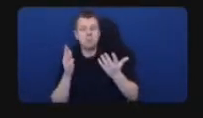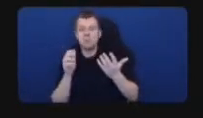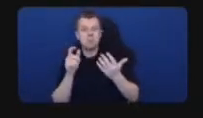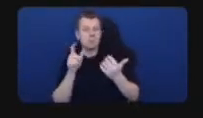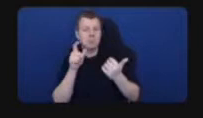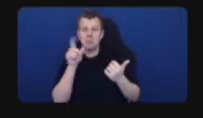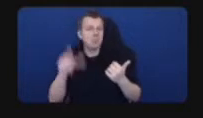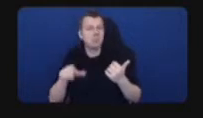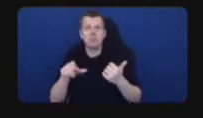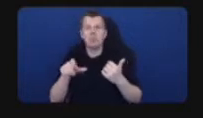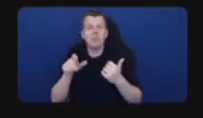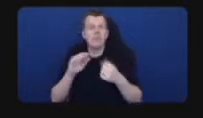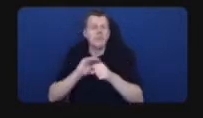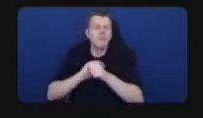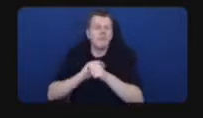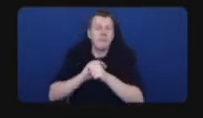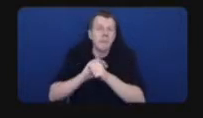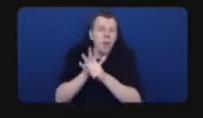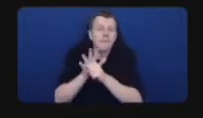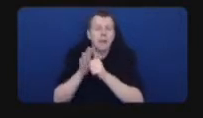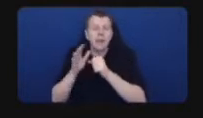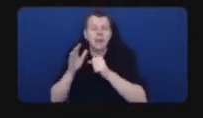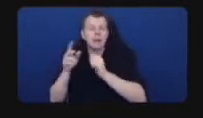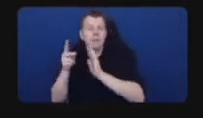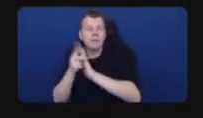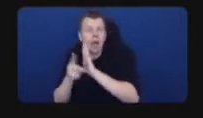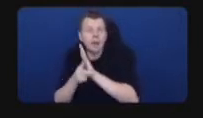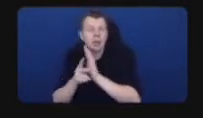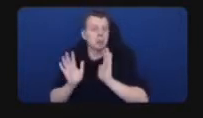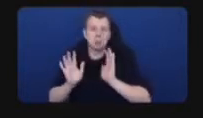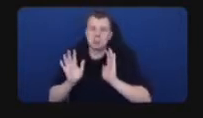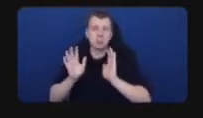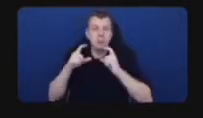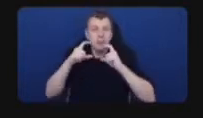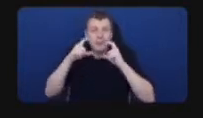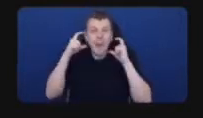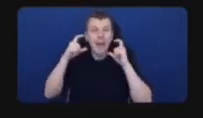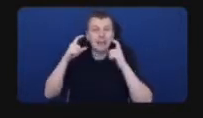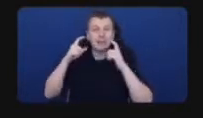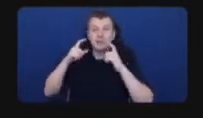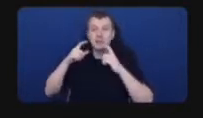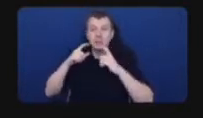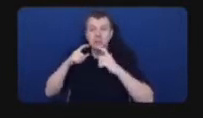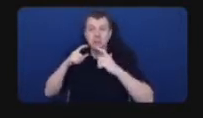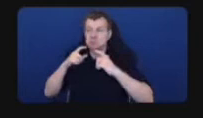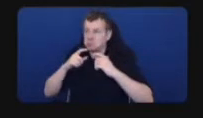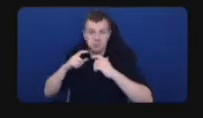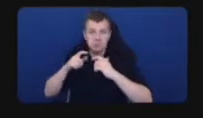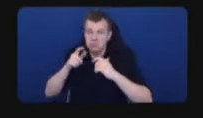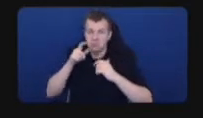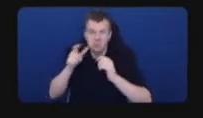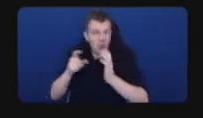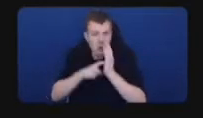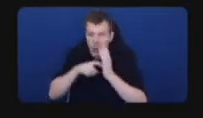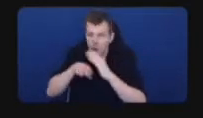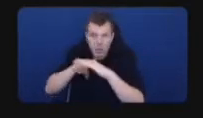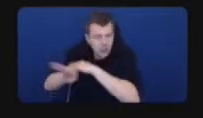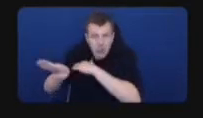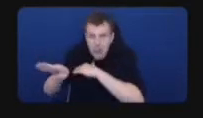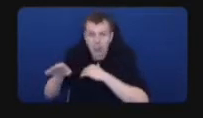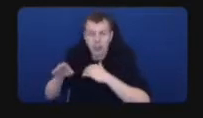下在公共场合下呢，费城卫生局就不会强制实施新冠实